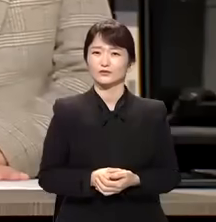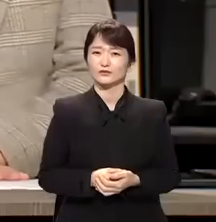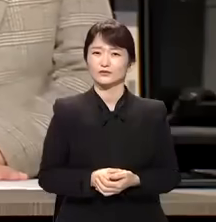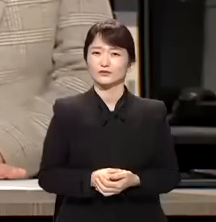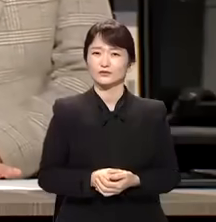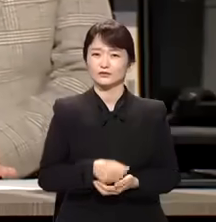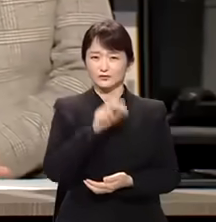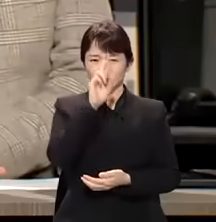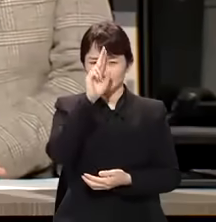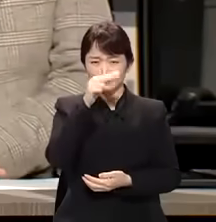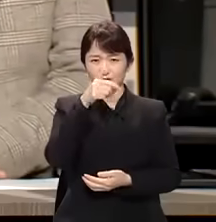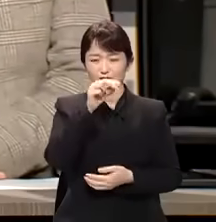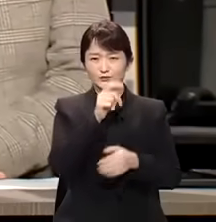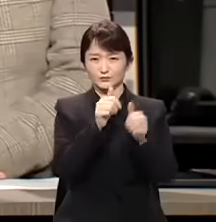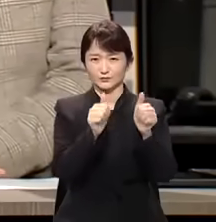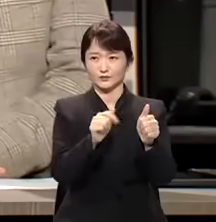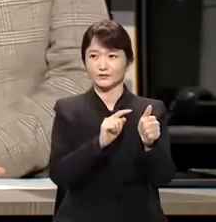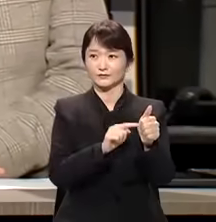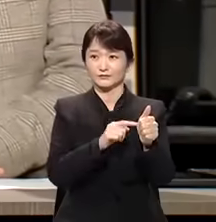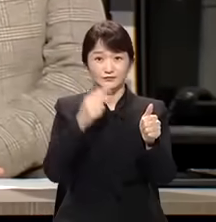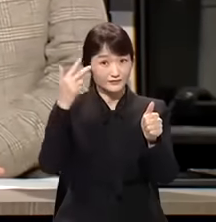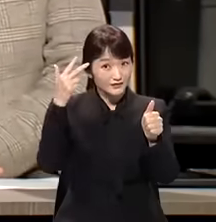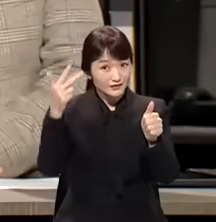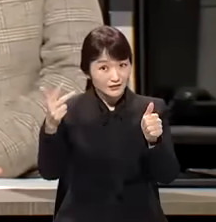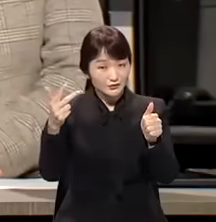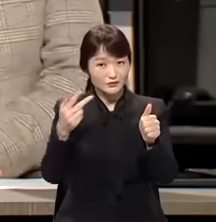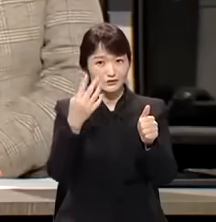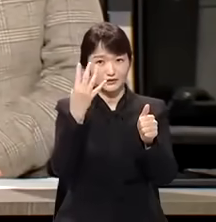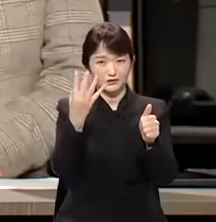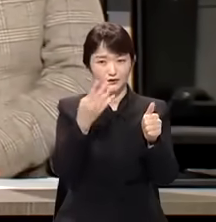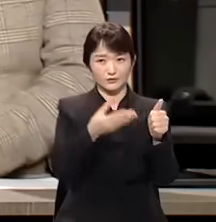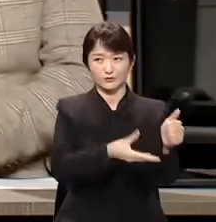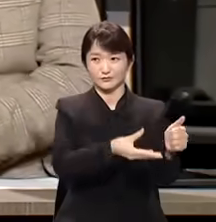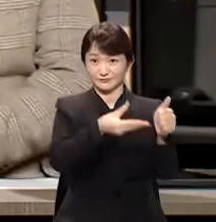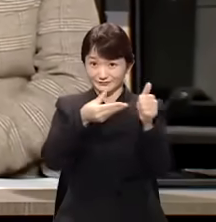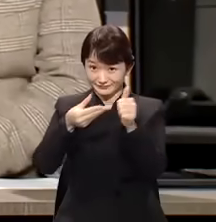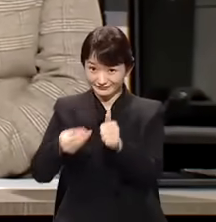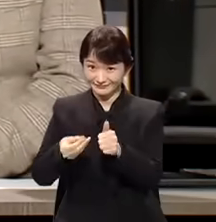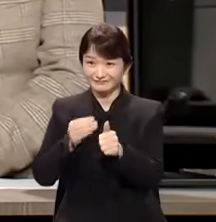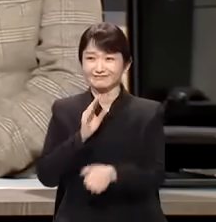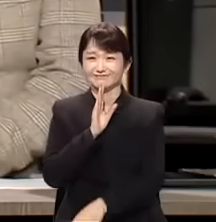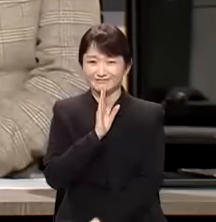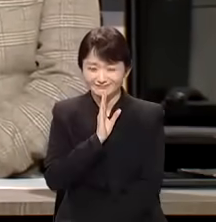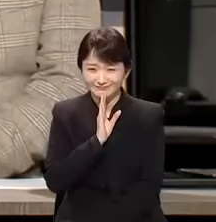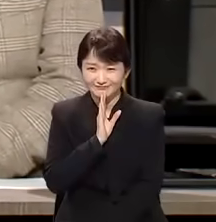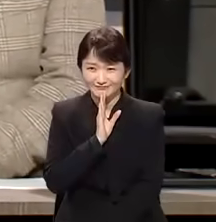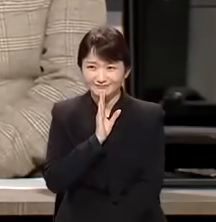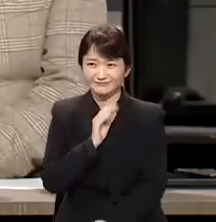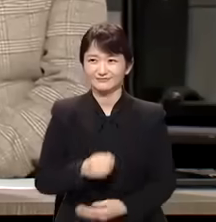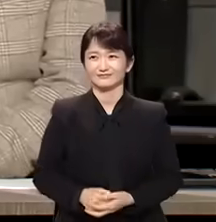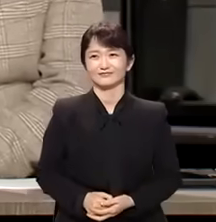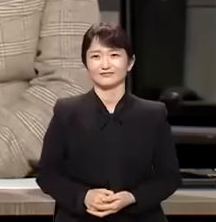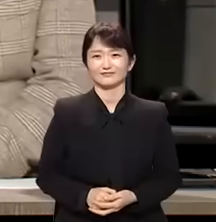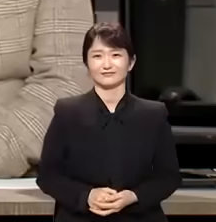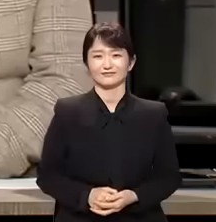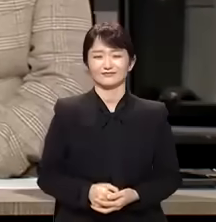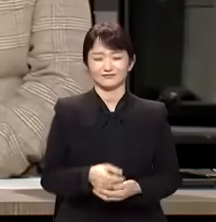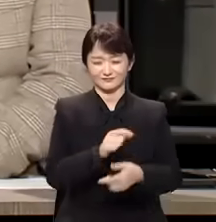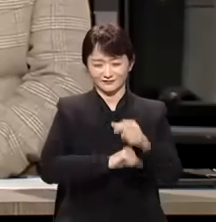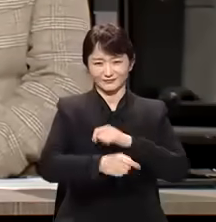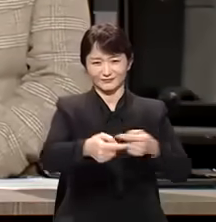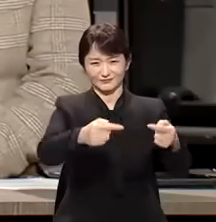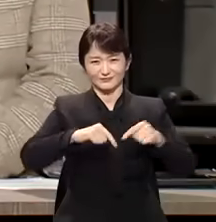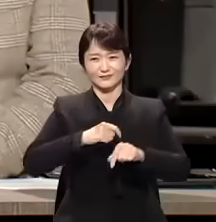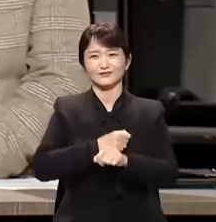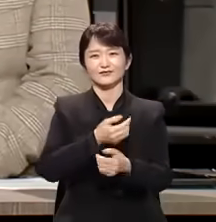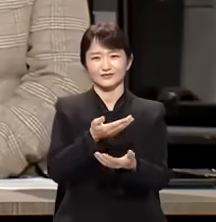박지훈 변호사님네 일주일에 이제네 번 출연하기로 하셨잖아요 아 그렇죠 예 예 살신성인 감사합니다네 감사합니다